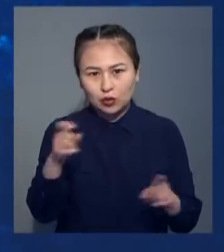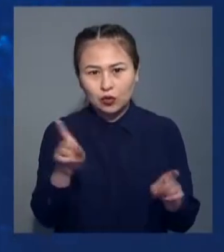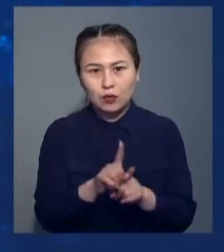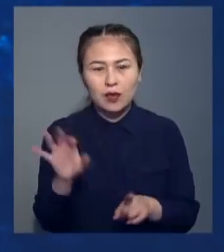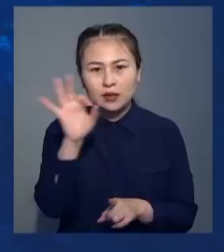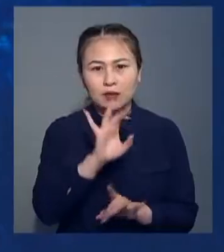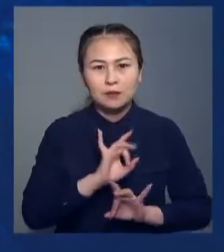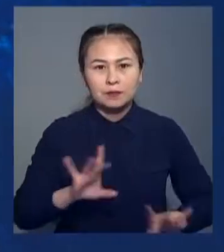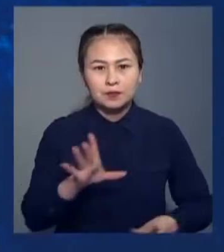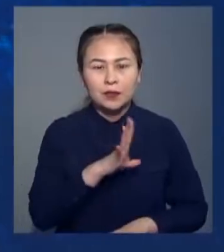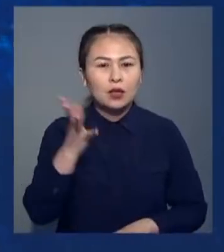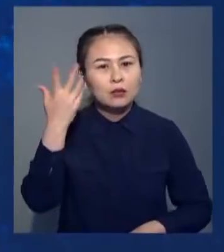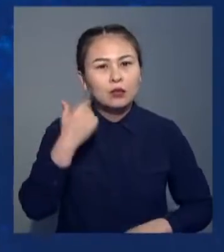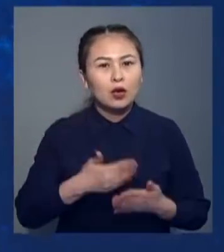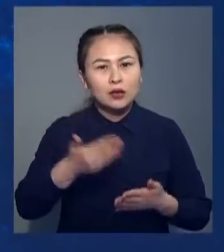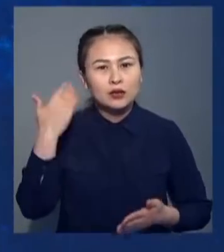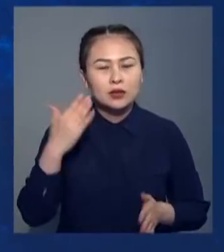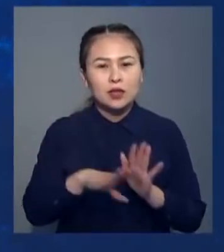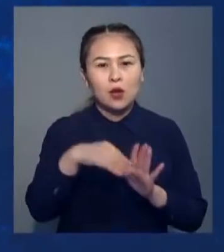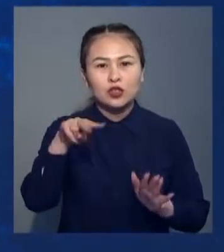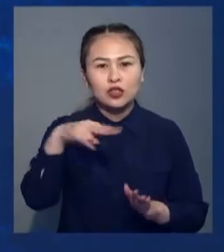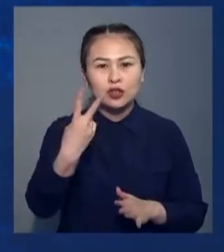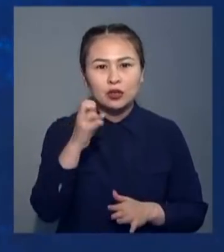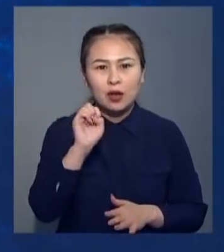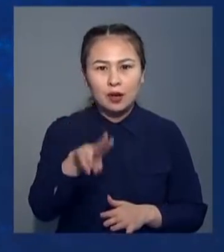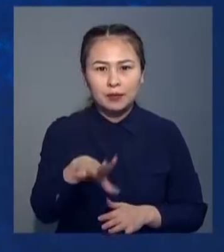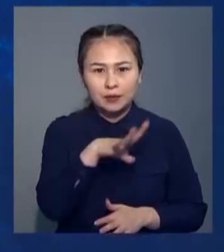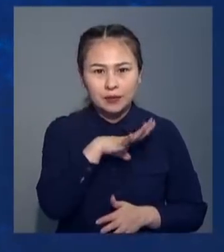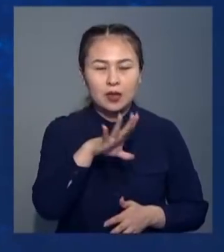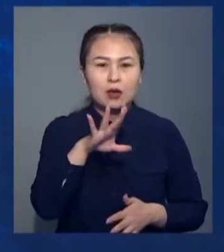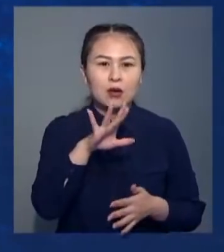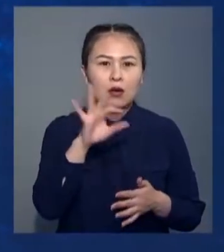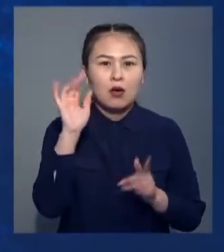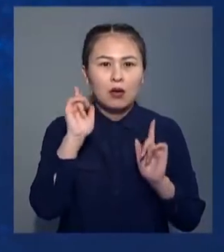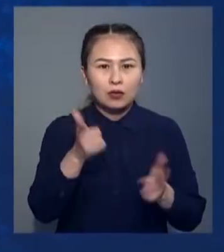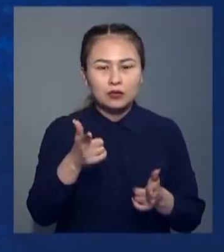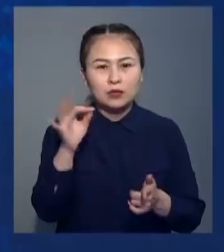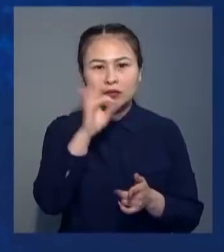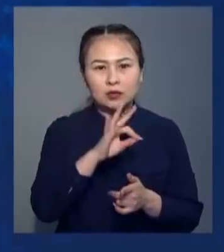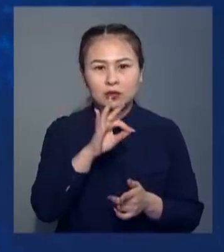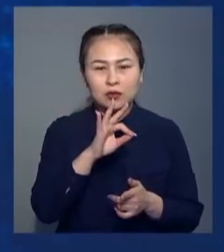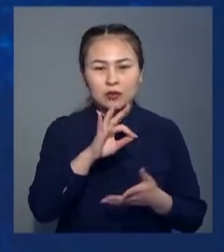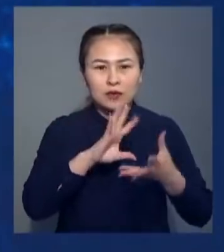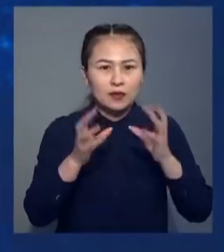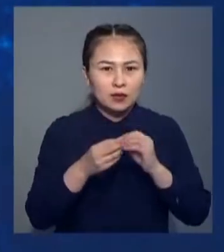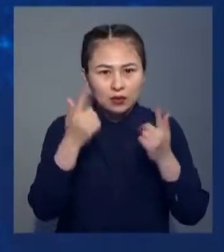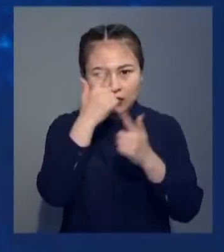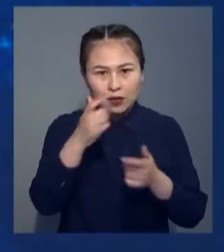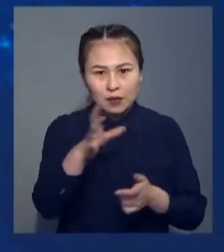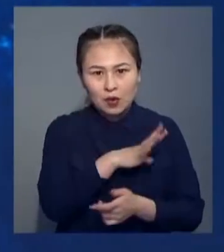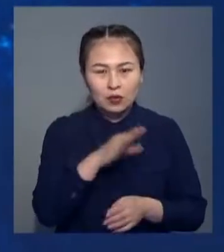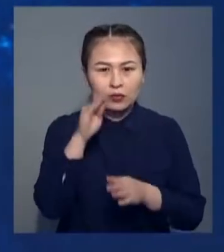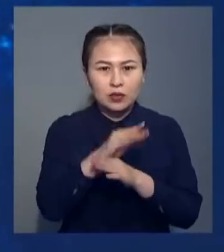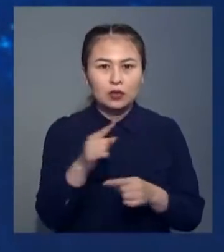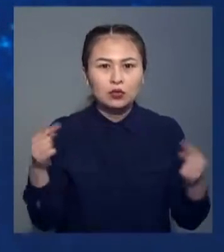жолдаған үндеуі барысында айтты. Айта кетсек, бұған дейін сайлау 22 сәуірде электронды түрде өтет деген болжам айтылған.